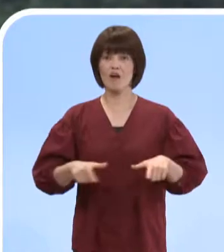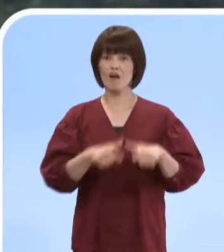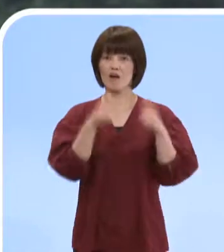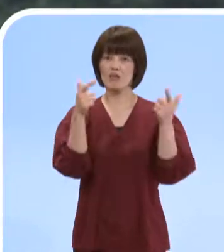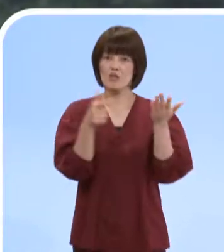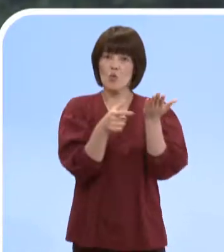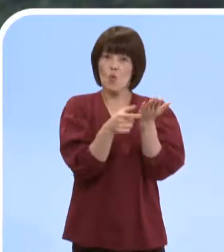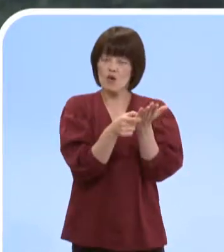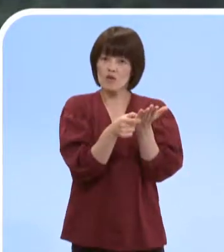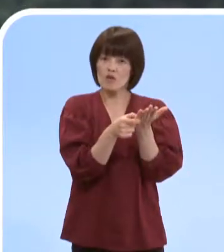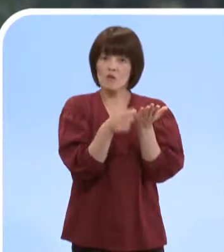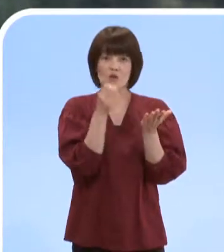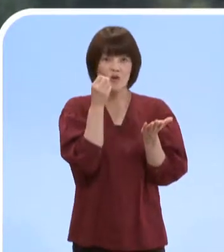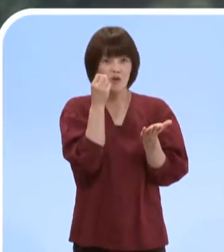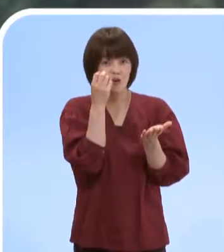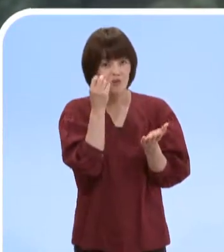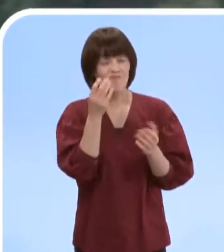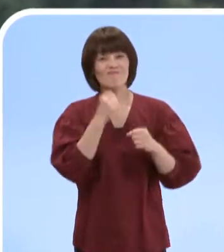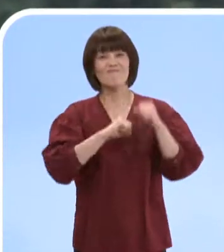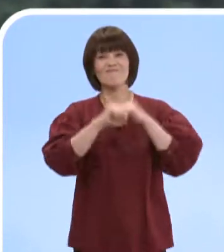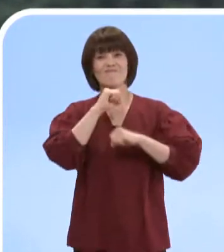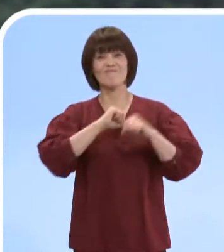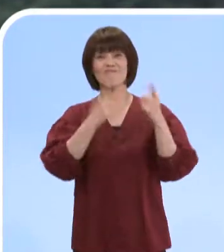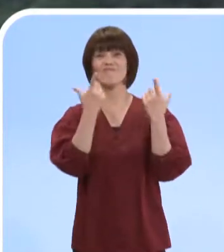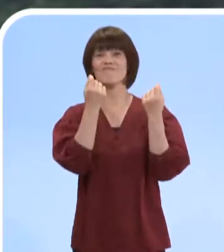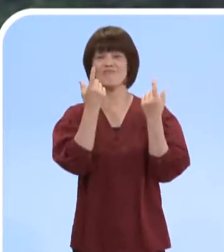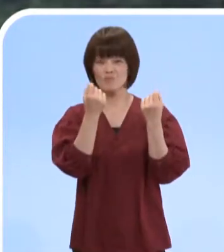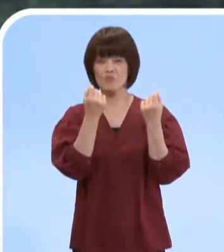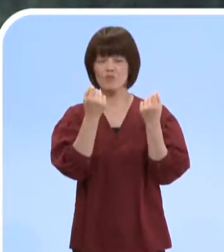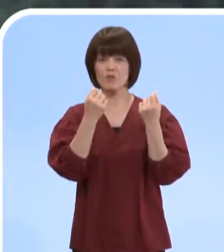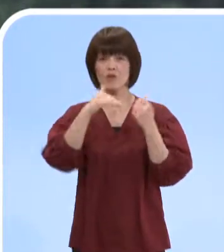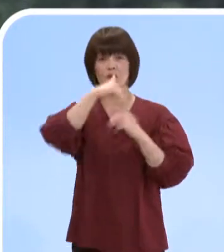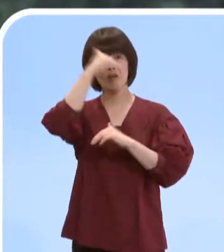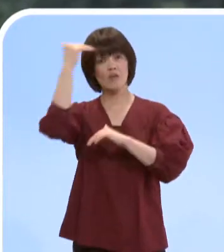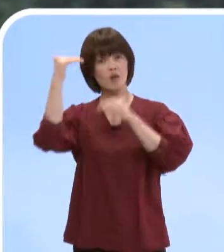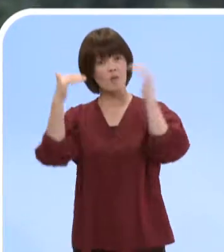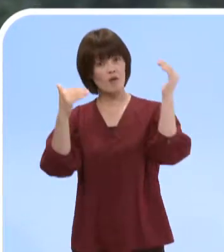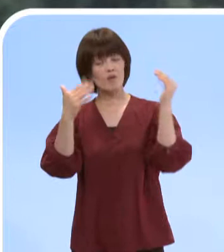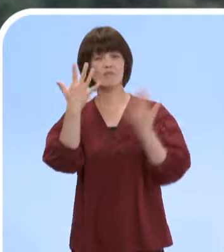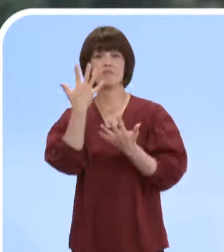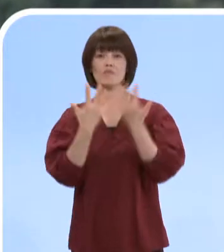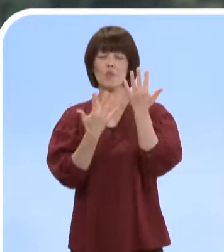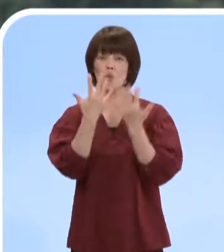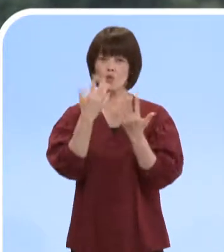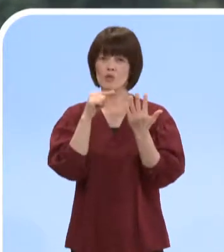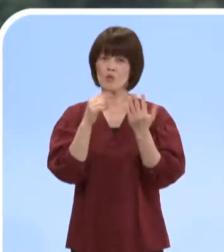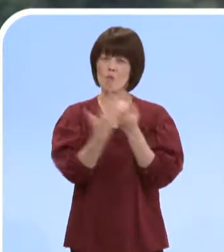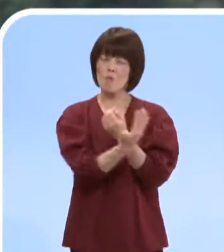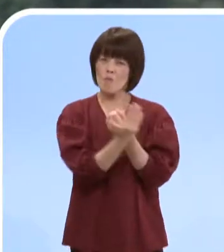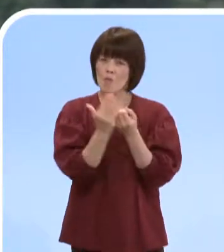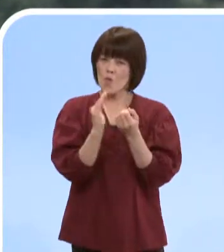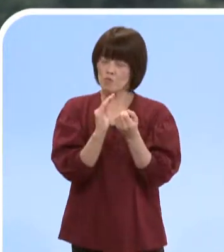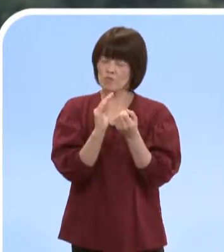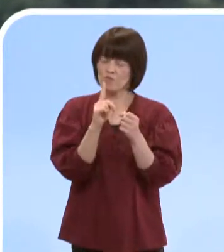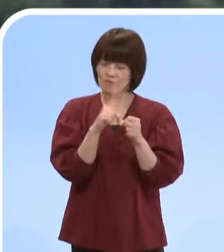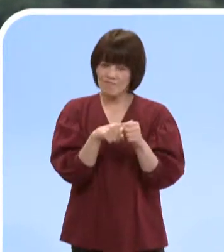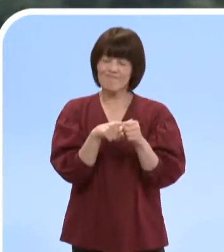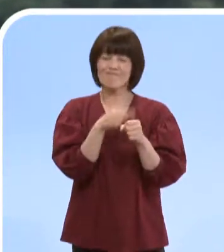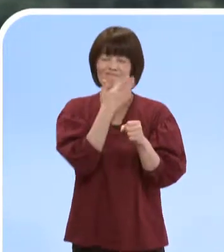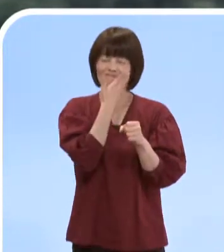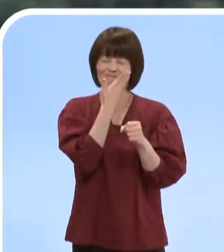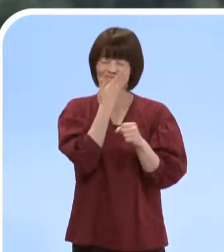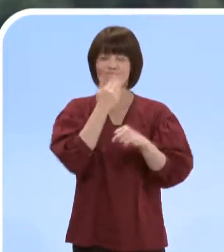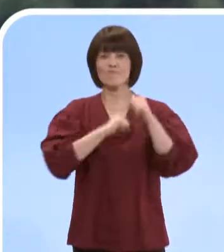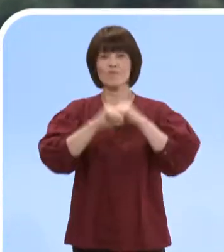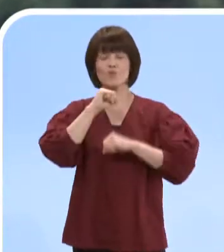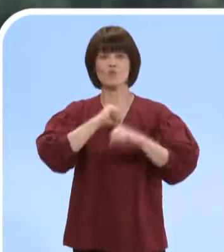木の駅ってとってもユニークな活動でしたね。山や森を守る上でとっても大切という感じが